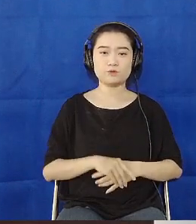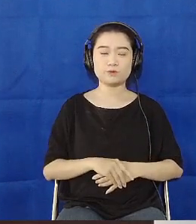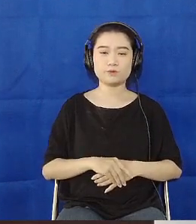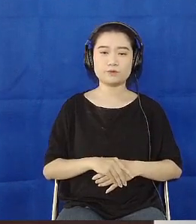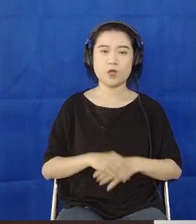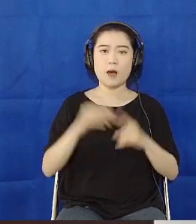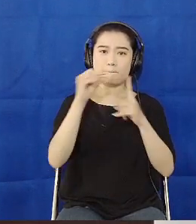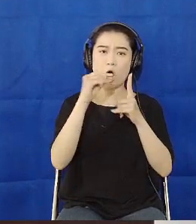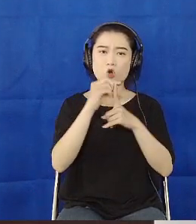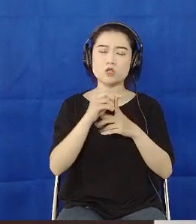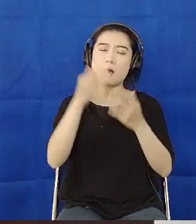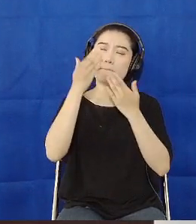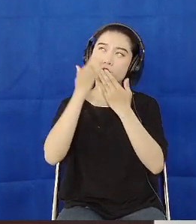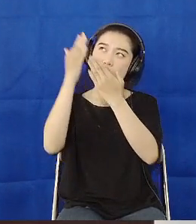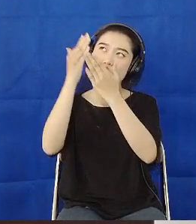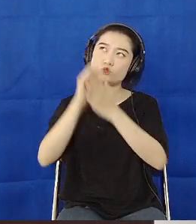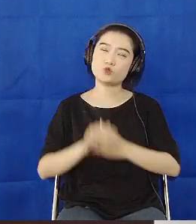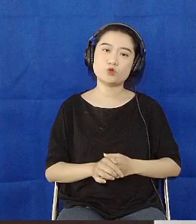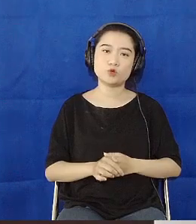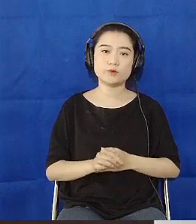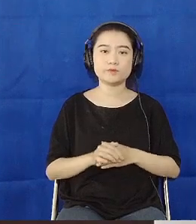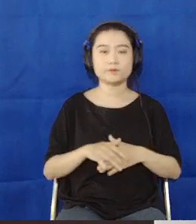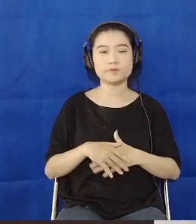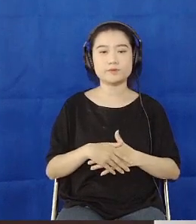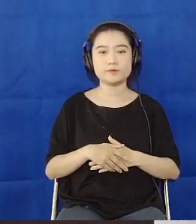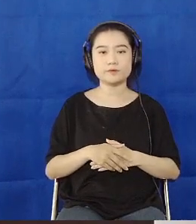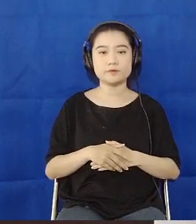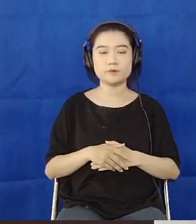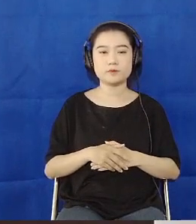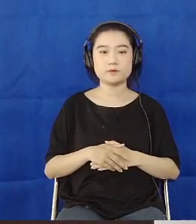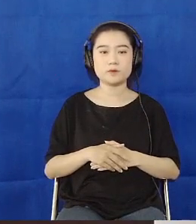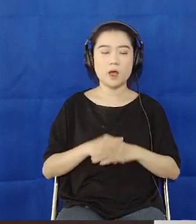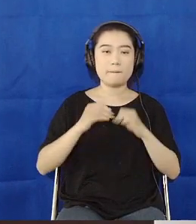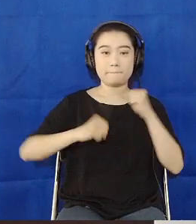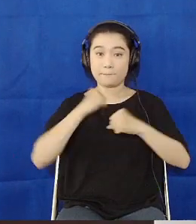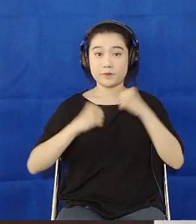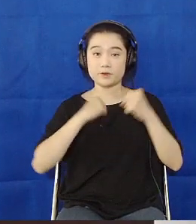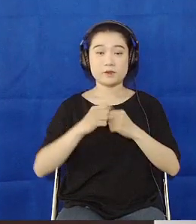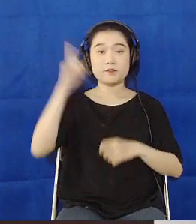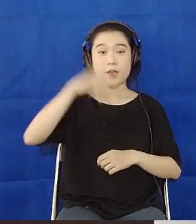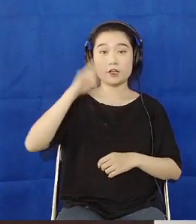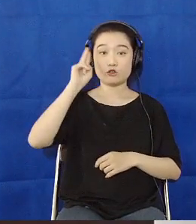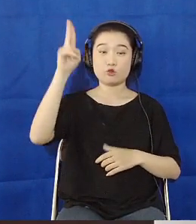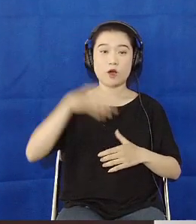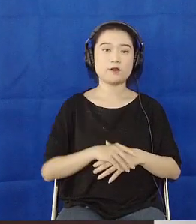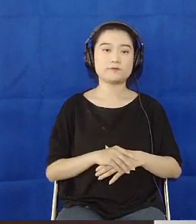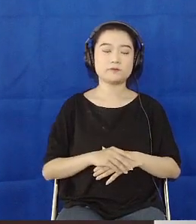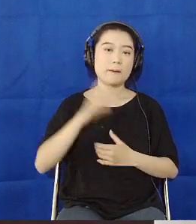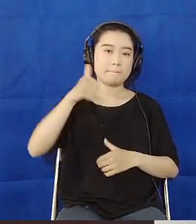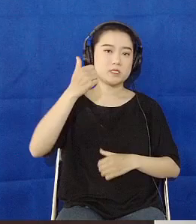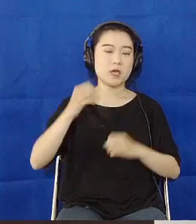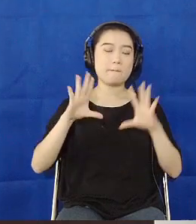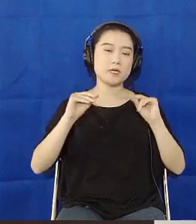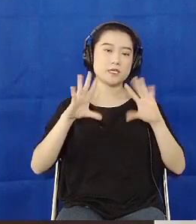Dia bersyukur atas kesempatan, atas berbagai kemampuan untuk bekerja itu.